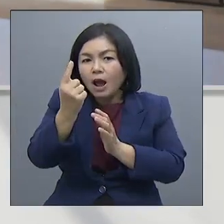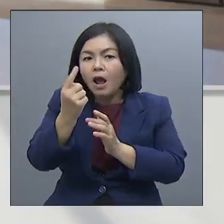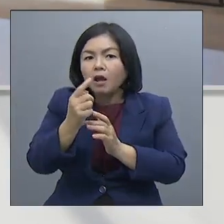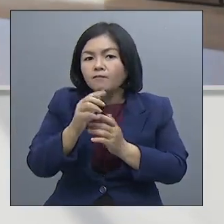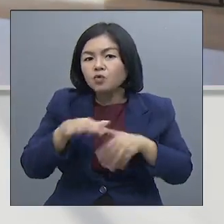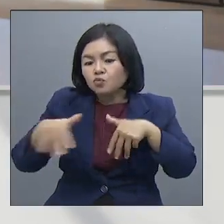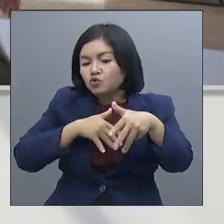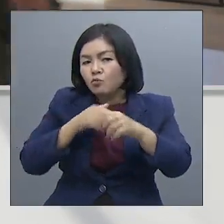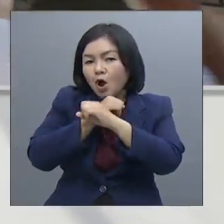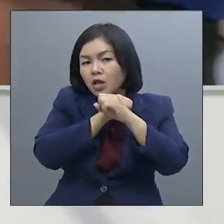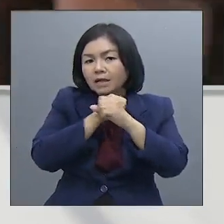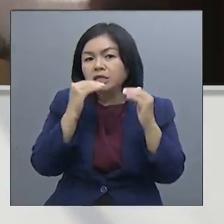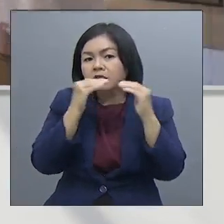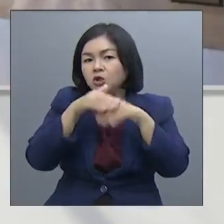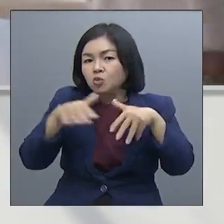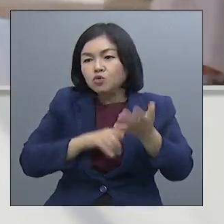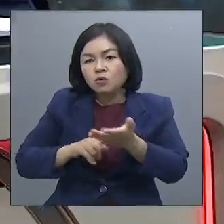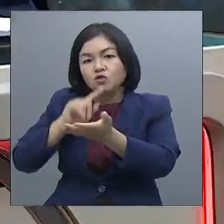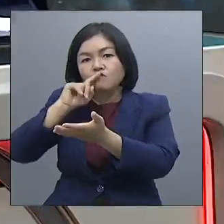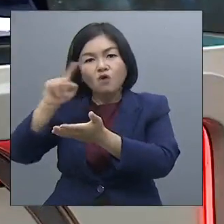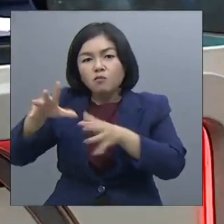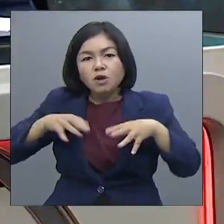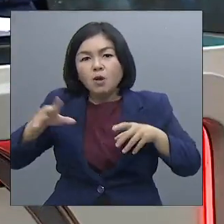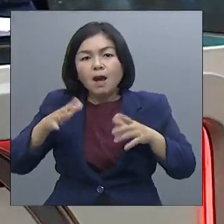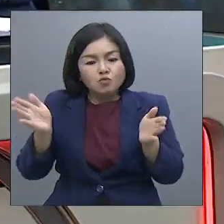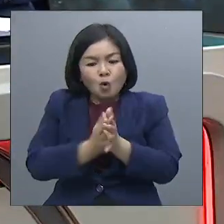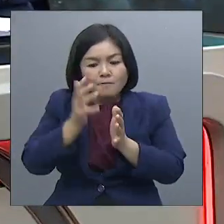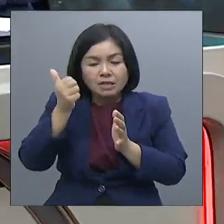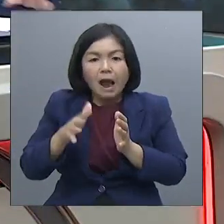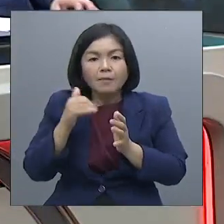ว่าจะเป็นการสอบทานมาตรการที่จะมาคุ้มครองผู้บริโภคได้ด้วยหรือเปล่าค่ะ